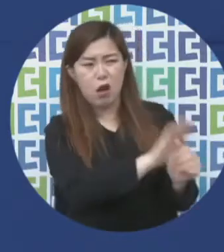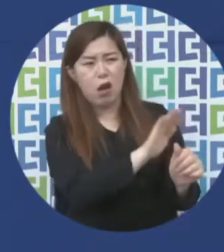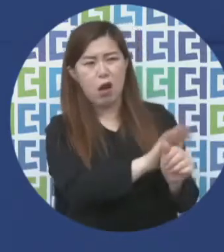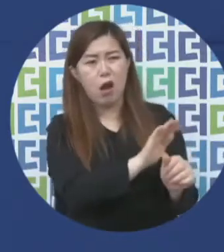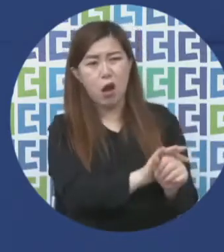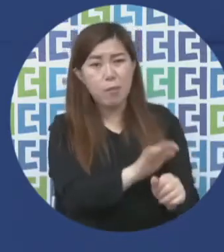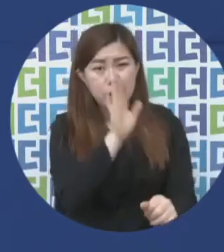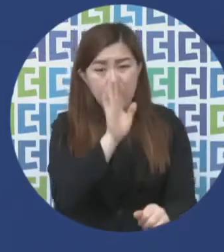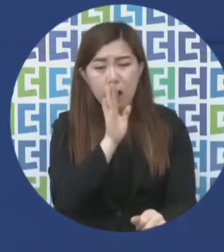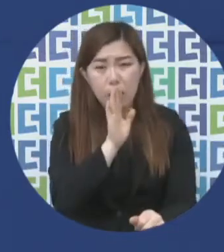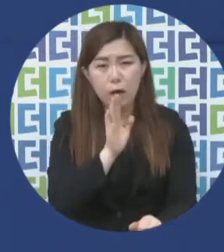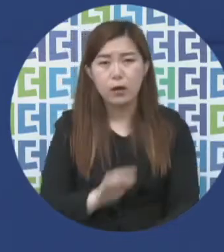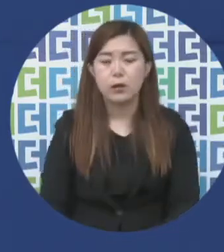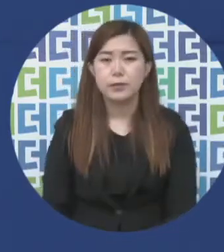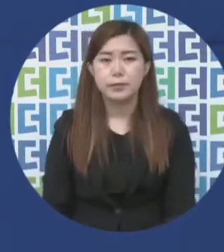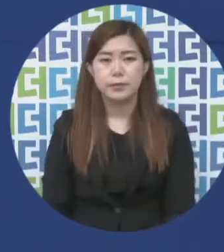요구하겠습니다.